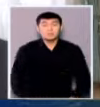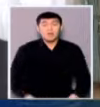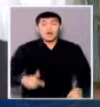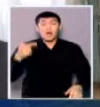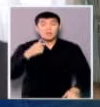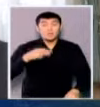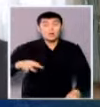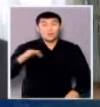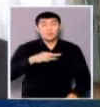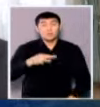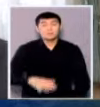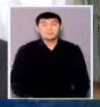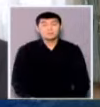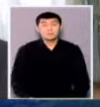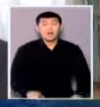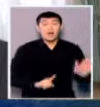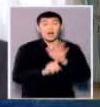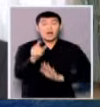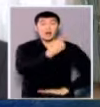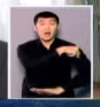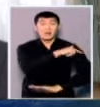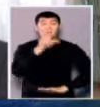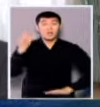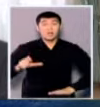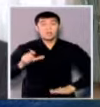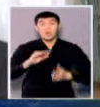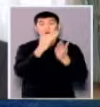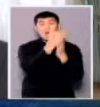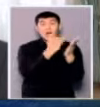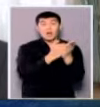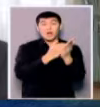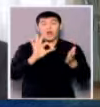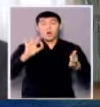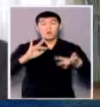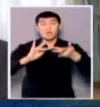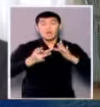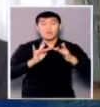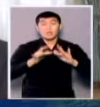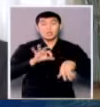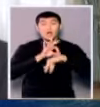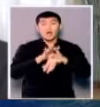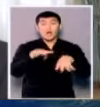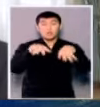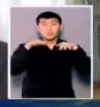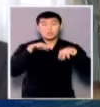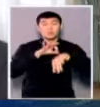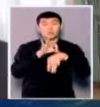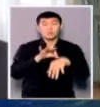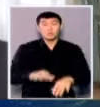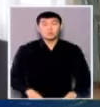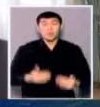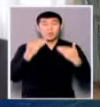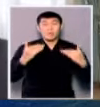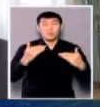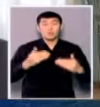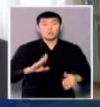Атырау облыстық бас санитарлық дәрігердің қаулысына сәйкес онлайн режимде көрерменсіз өткізіліп жатыр. Бүгінгі